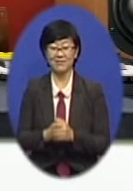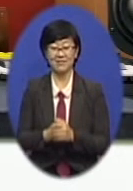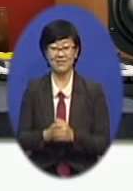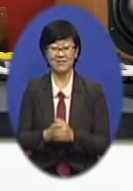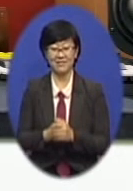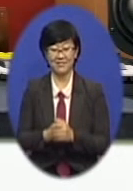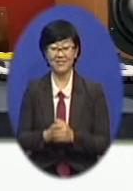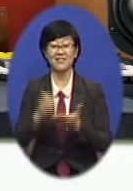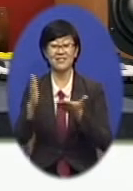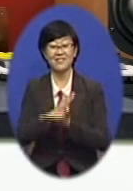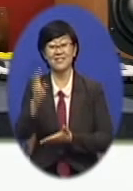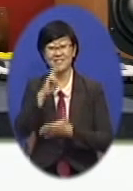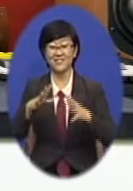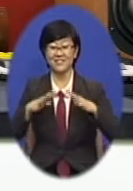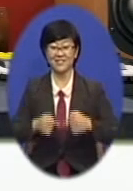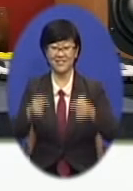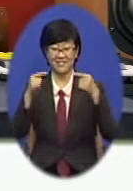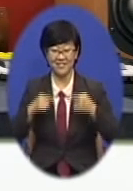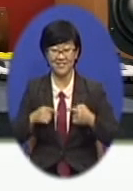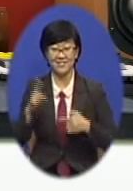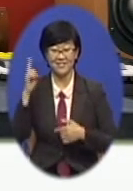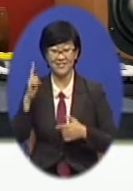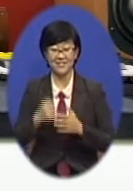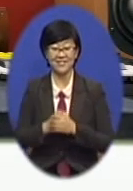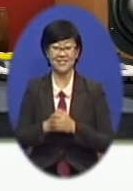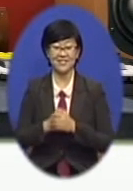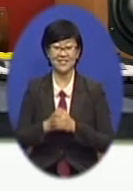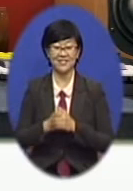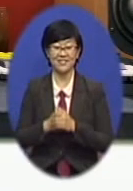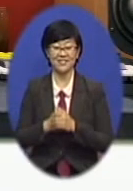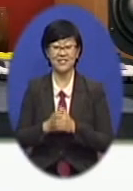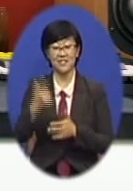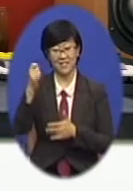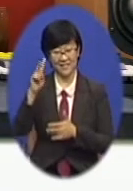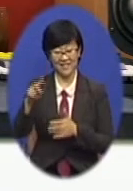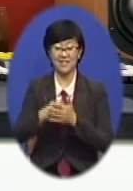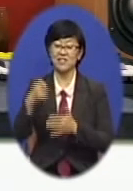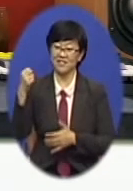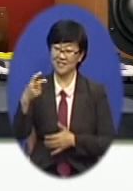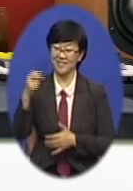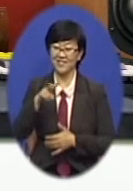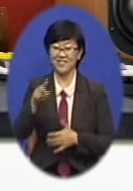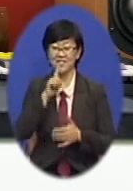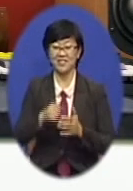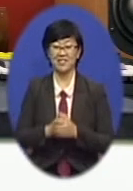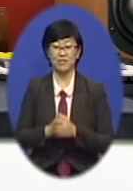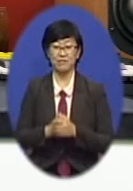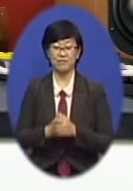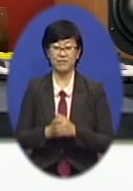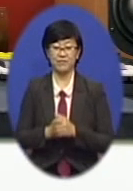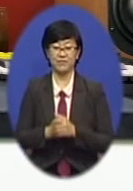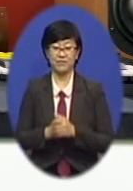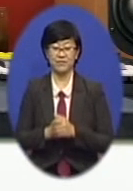어떻게 이렇게 나눔 노래자랑에 참여하시게 됐어요? 제가 이제 TV 자주 보거든요. 이거를? 네.